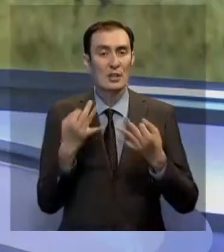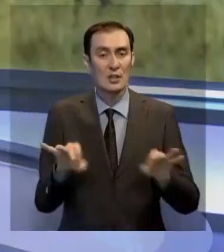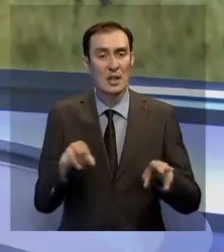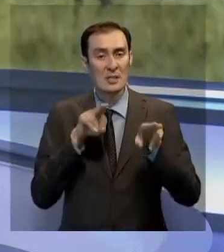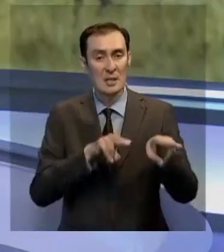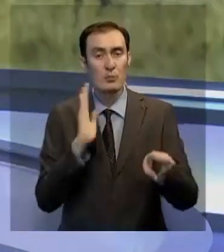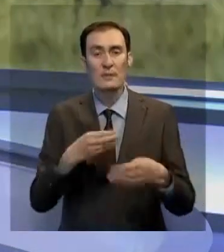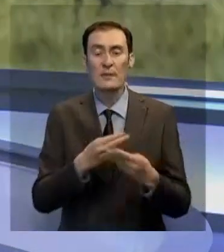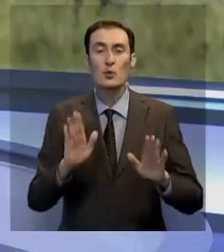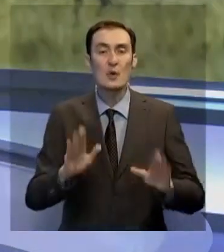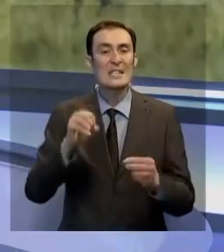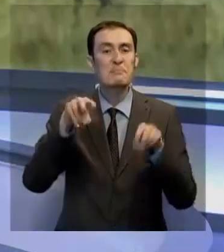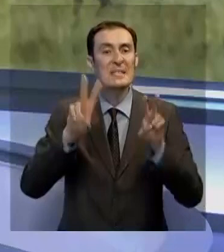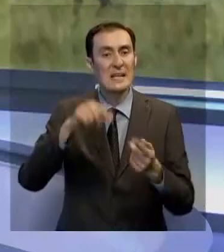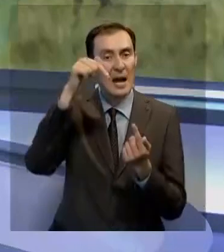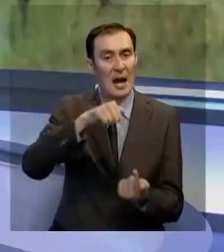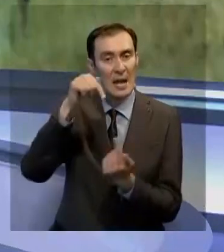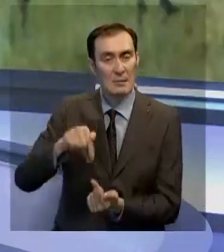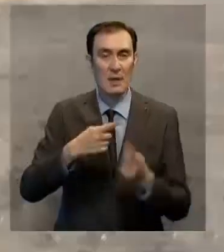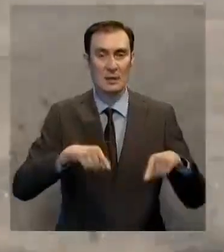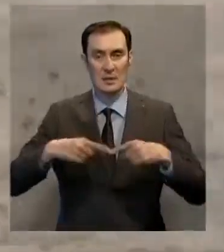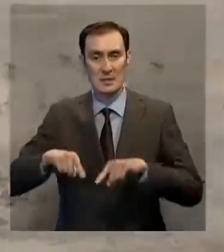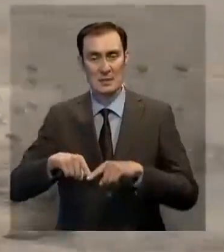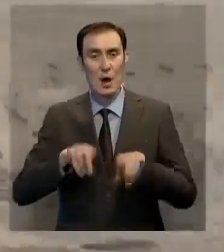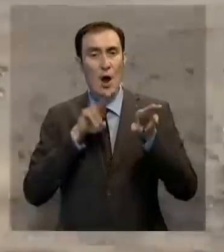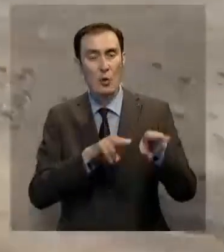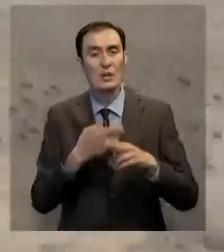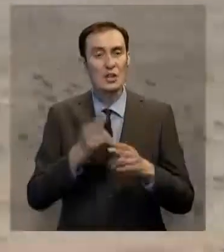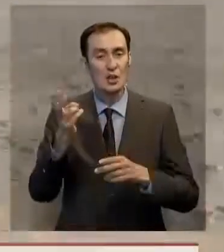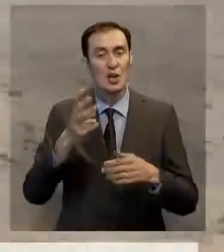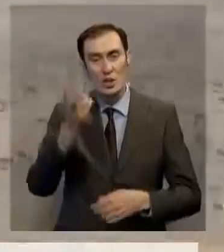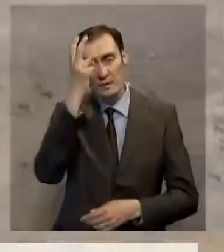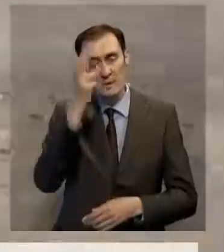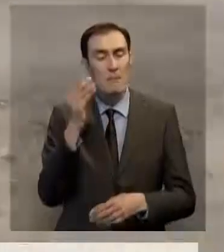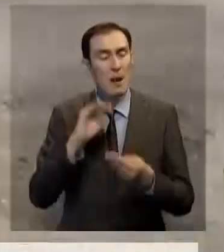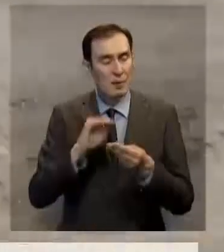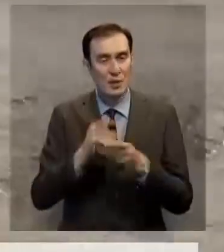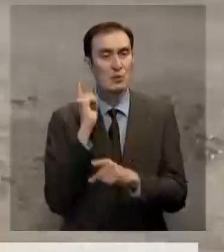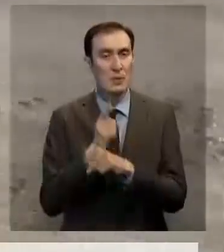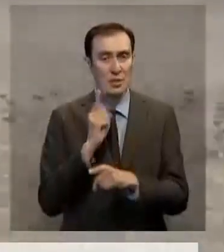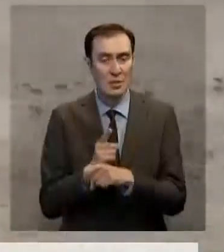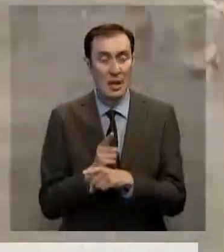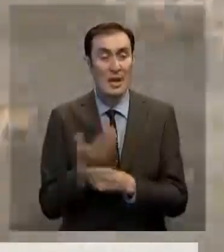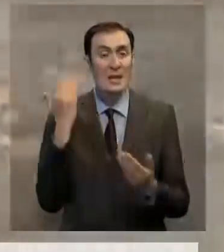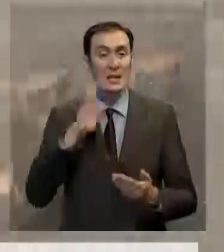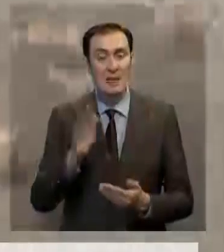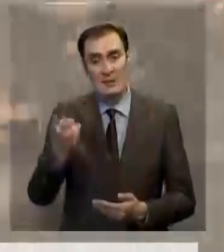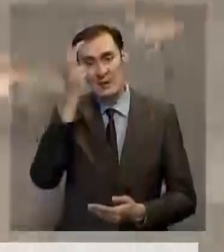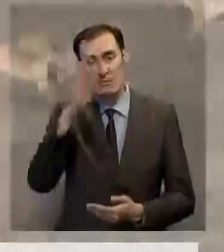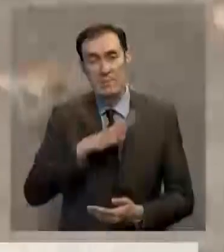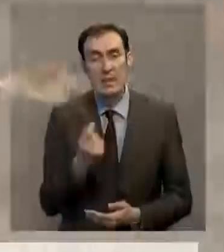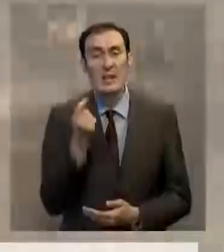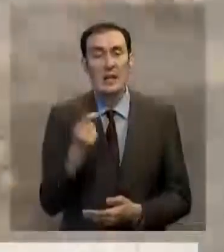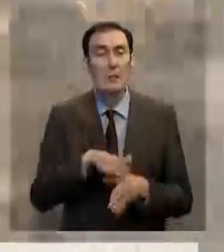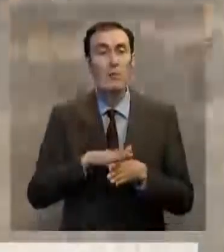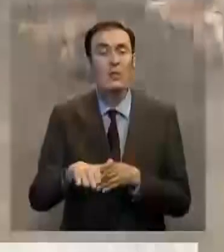будут выдавать только специализированным организациям охота на этих животных по-прежнему запрещено еще недавно собаки были на грани